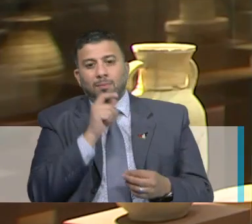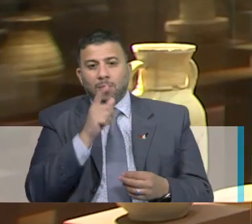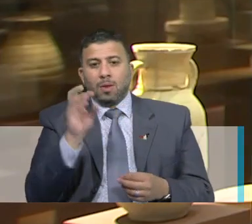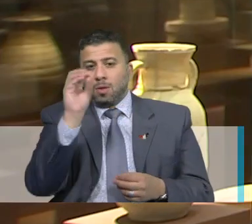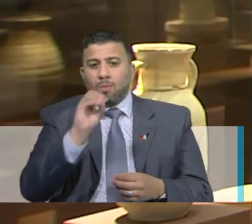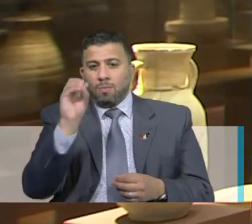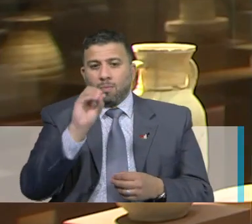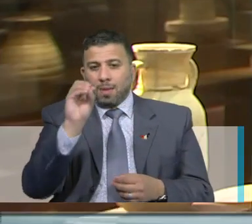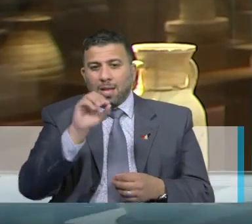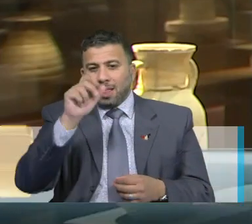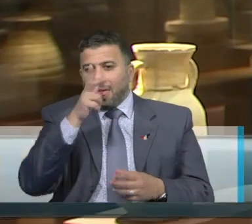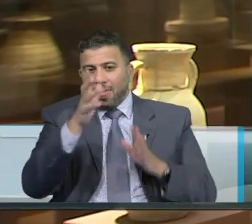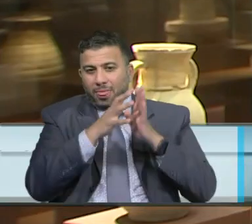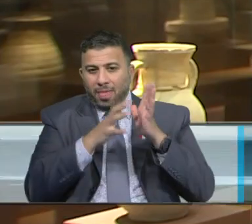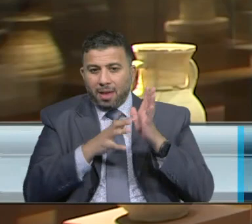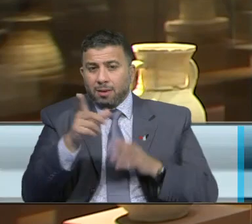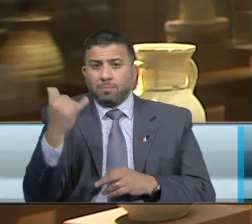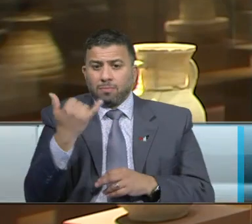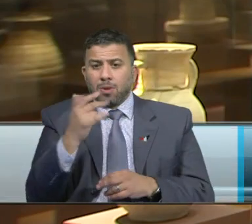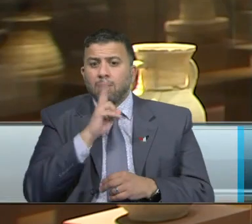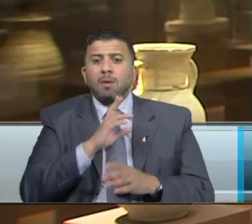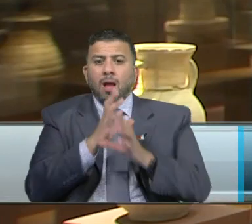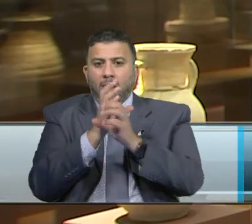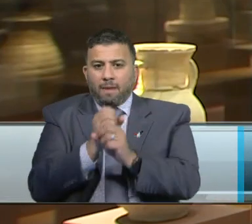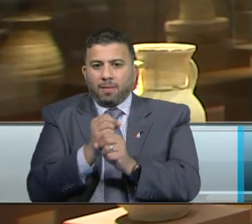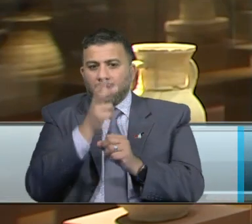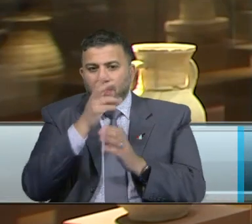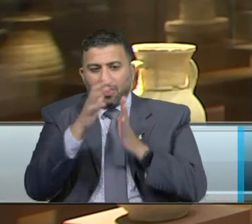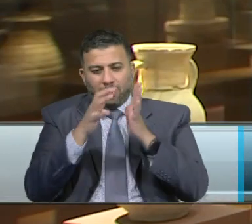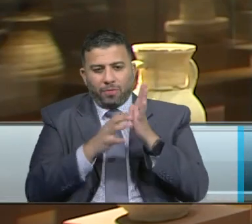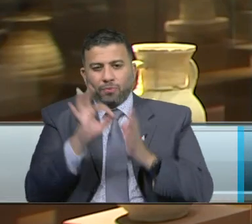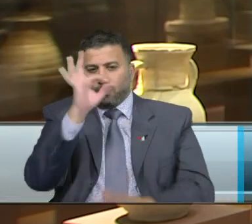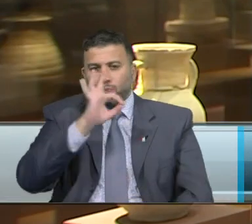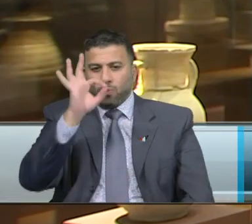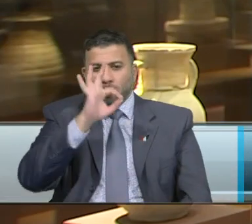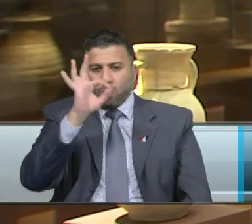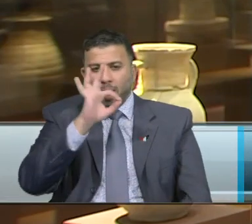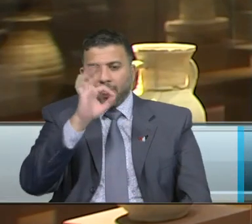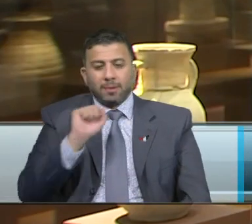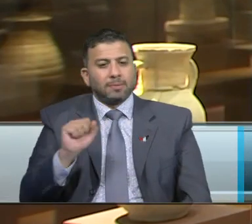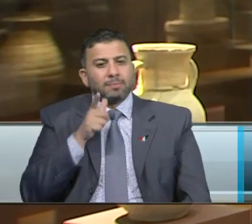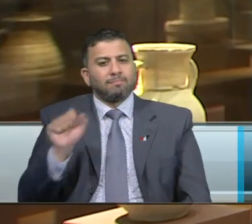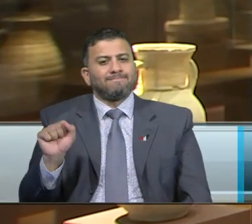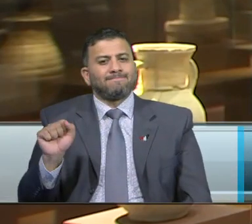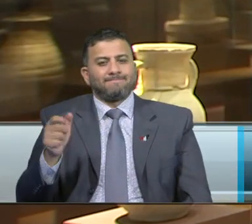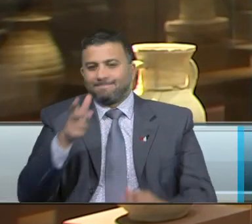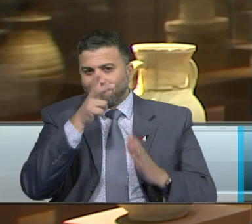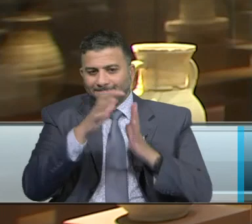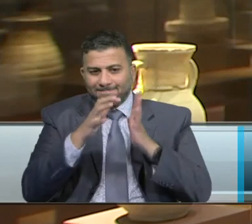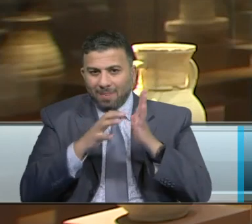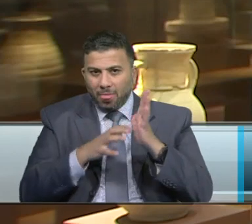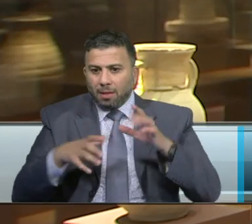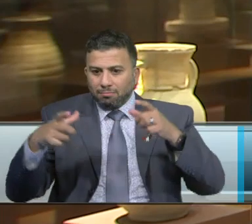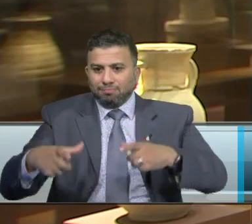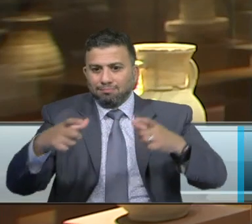كبيرة، مهمتها حماية التراث الثقافي المتمثل بالآثار، بالمواقع الأثرية